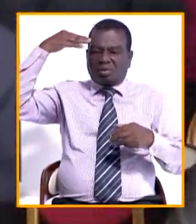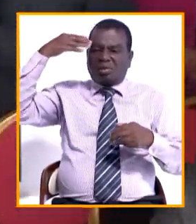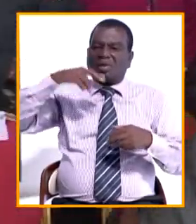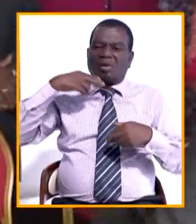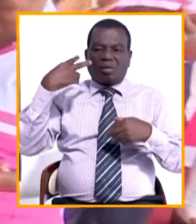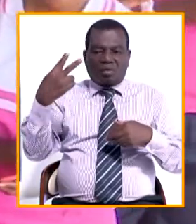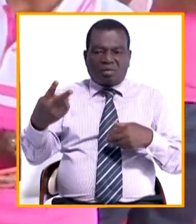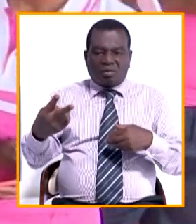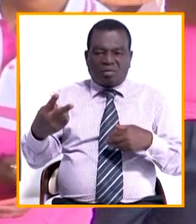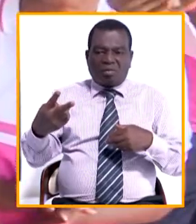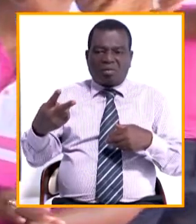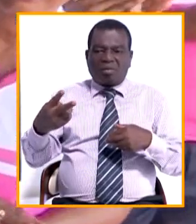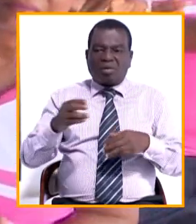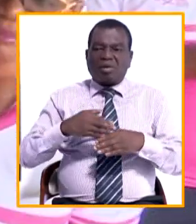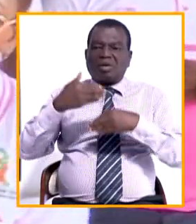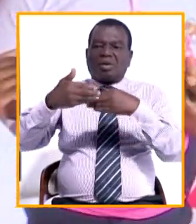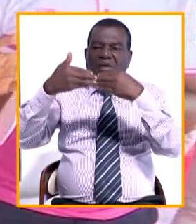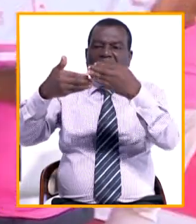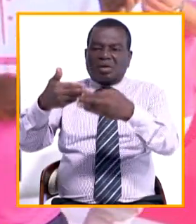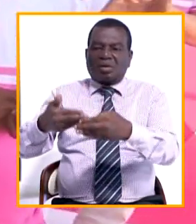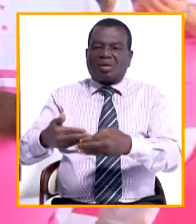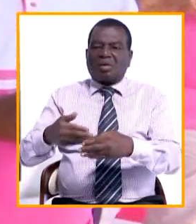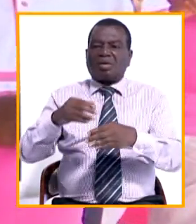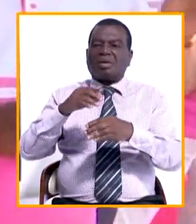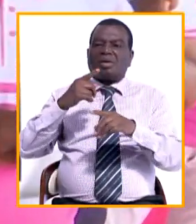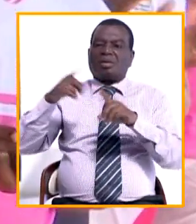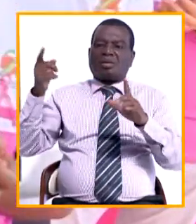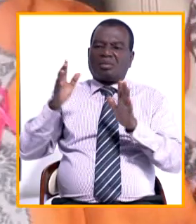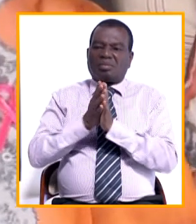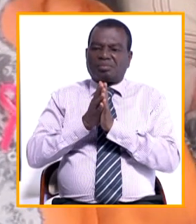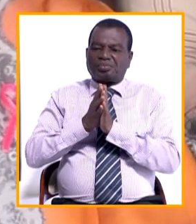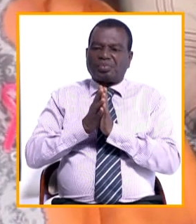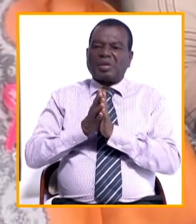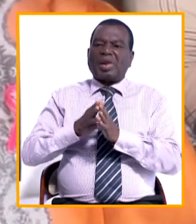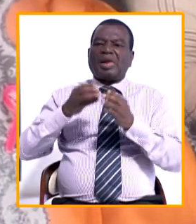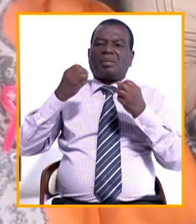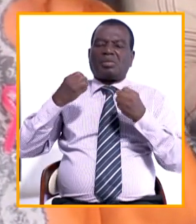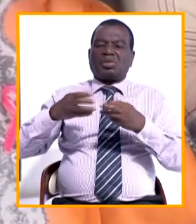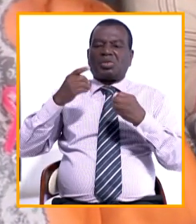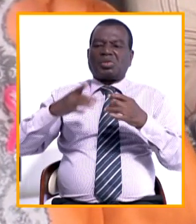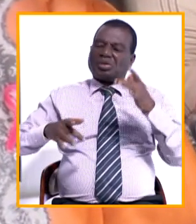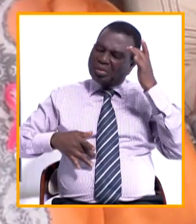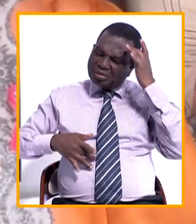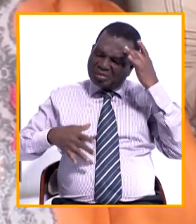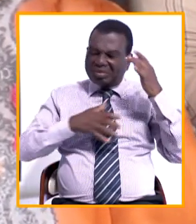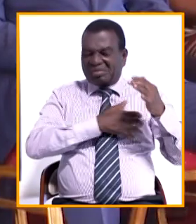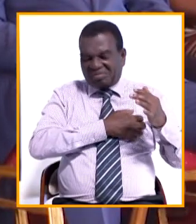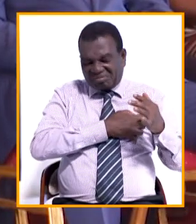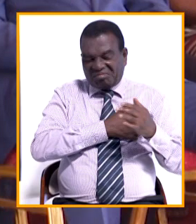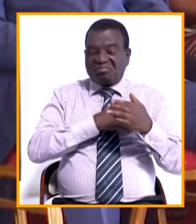est venu voir les avancées du secteur, car en moins de 5 années de fonctionnement, le centre a contribué à la réduction de près